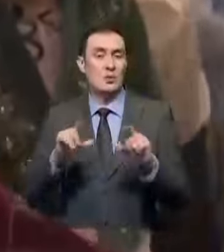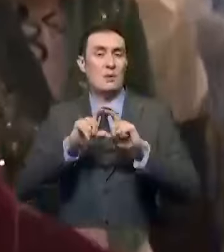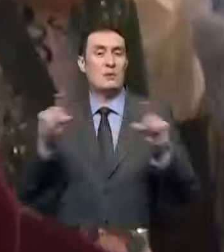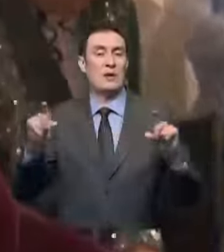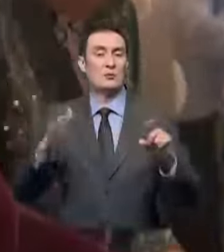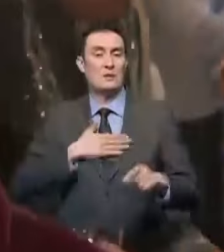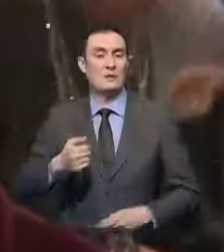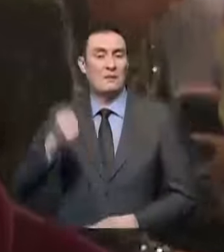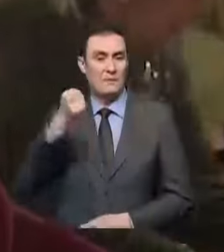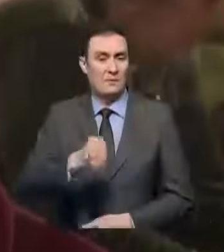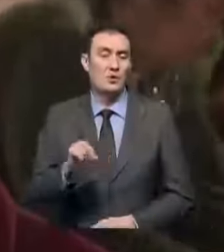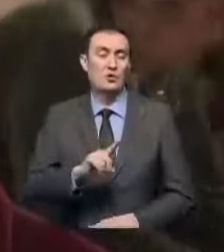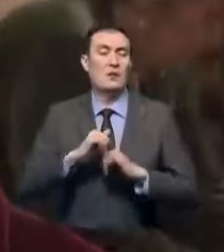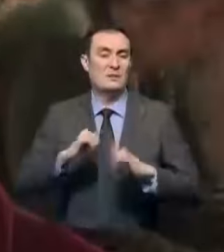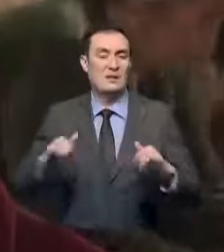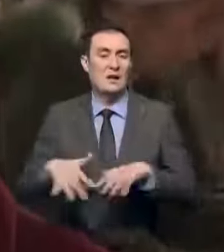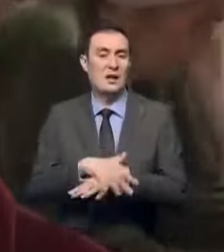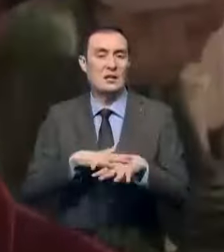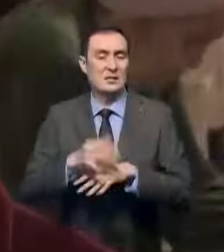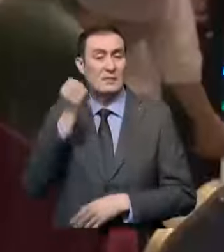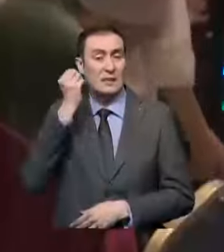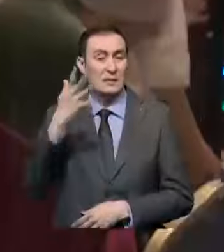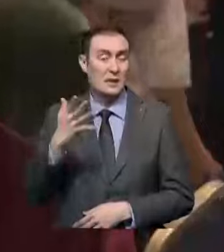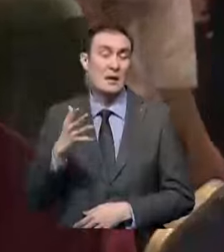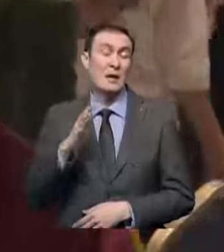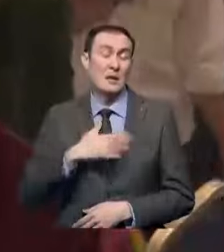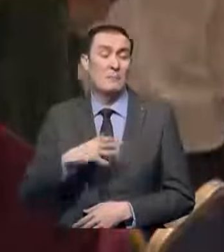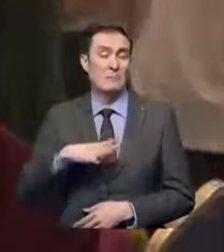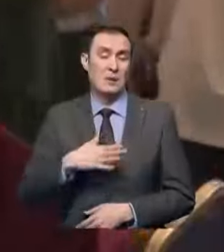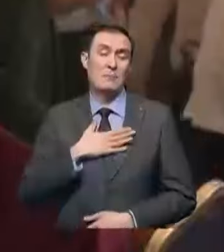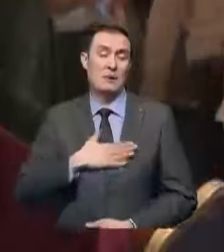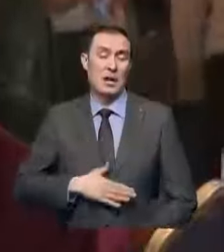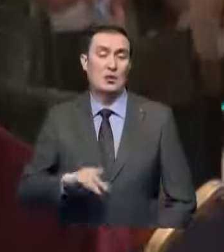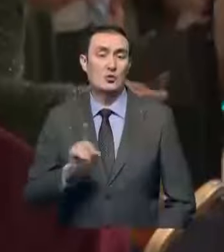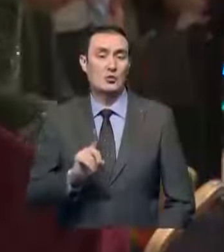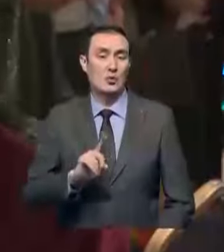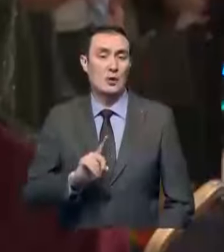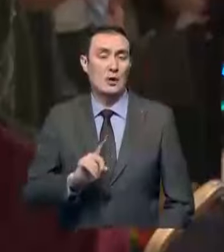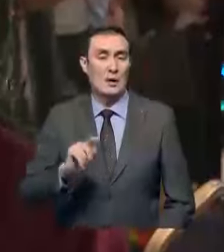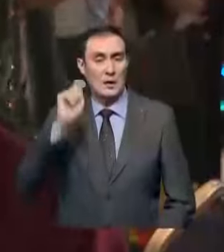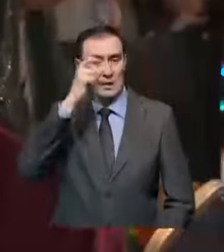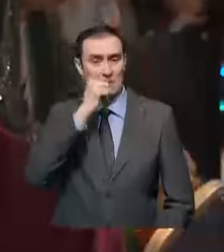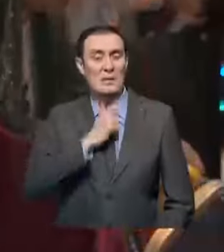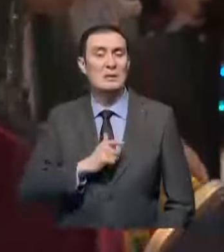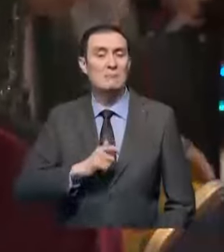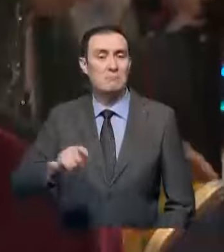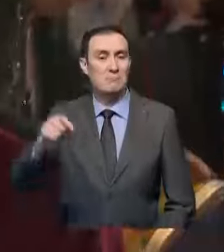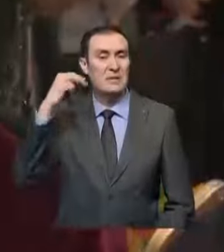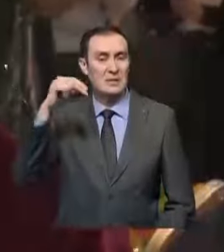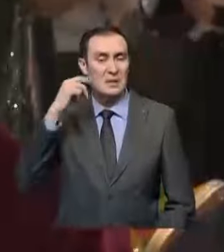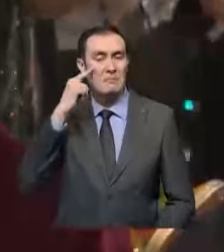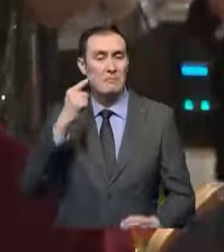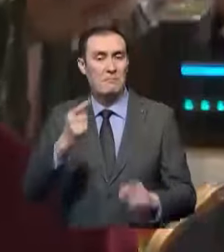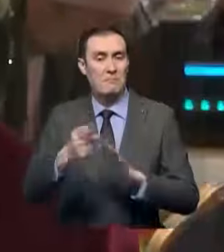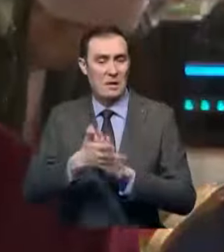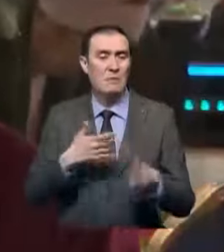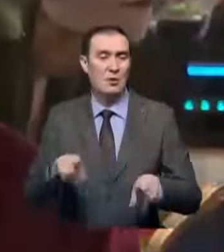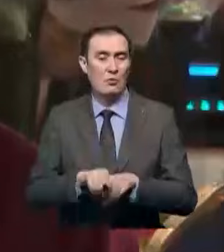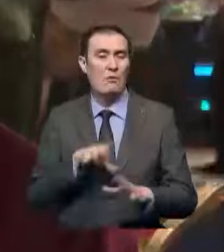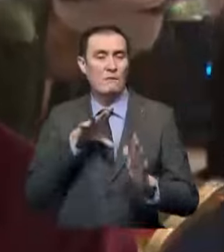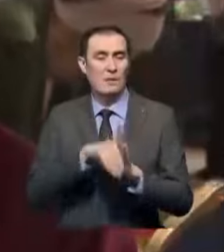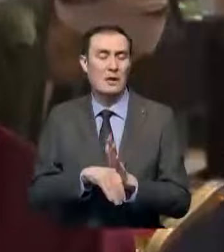номинацию за развитие гражданского сознания. Нам было приятно, что господин президент понимает, какой вклад сейчас